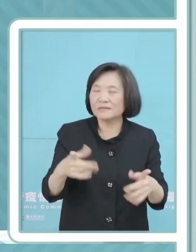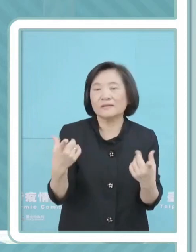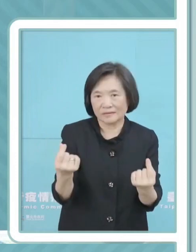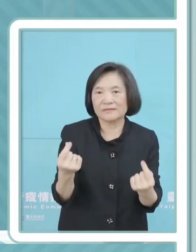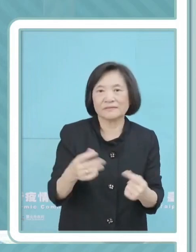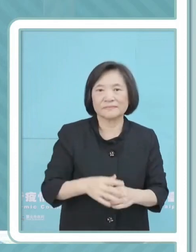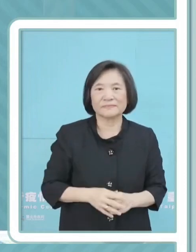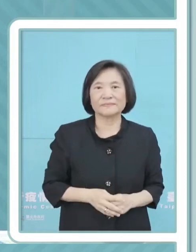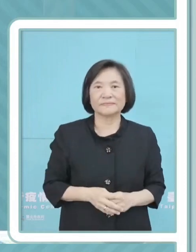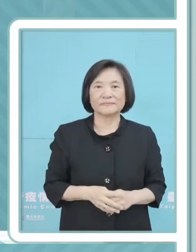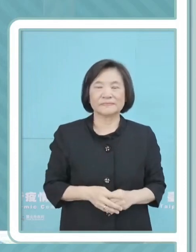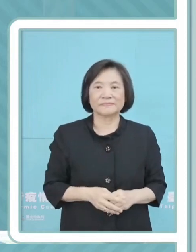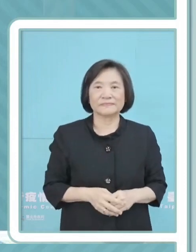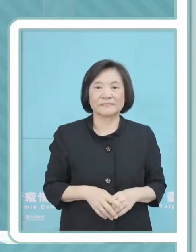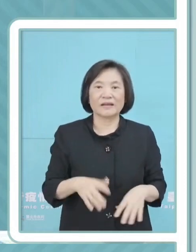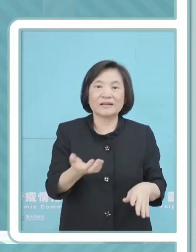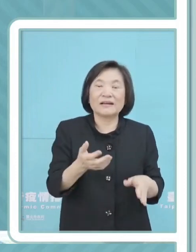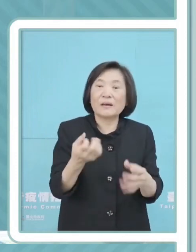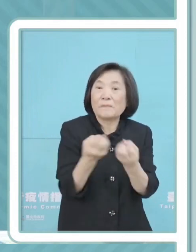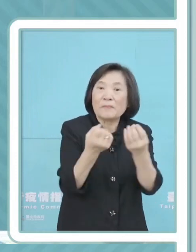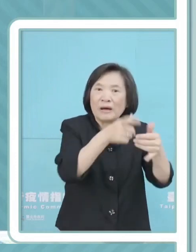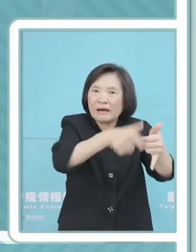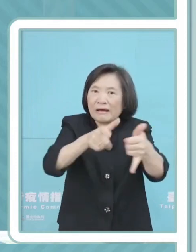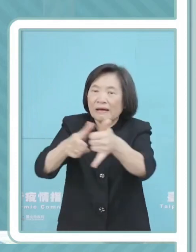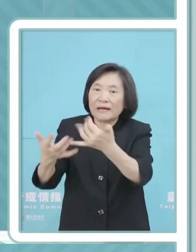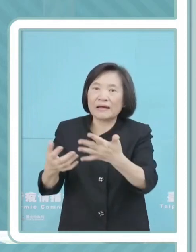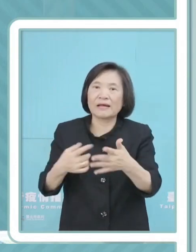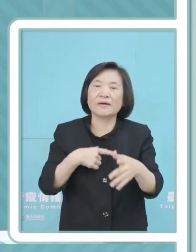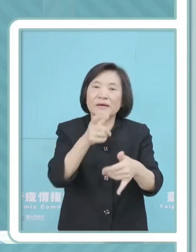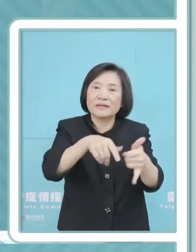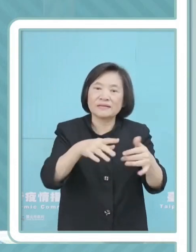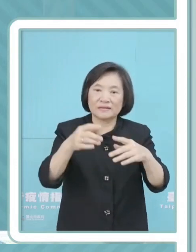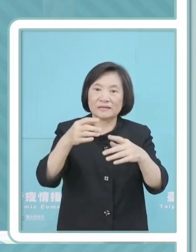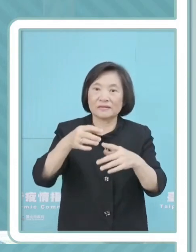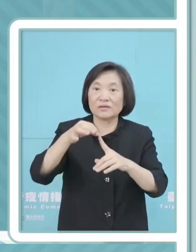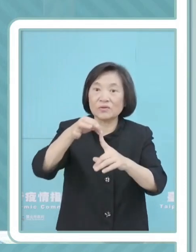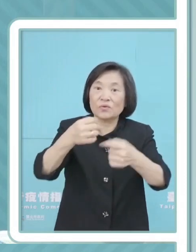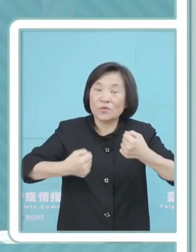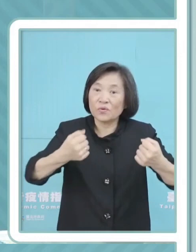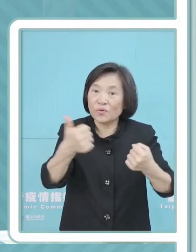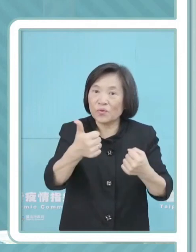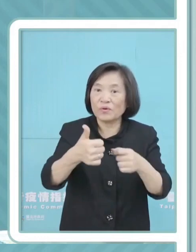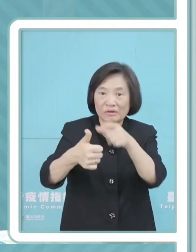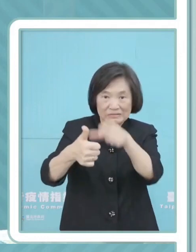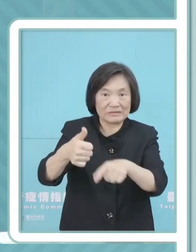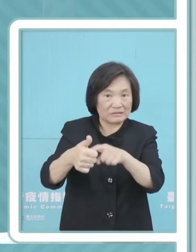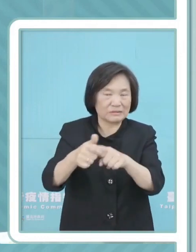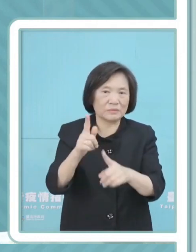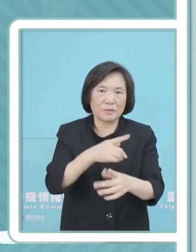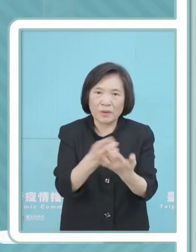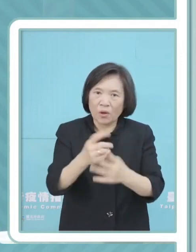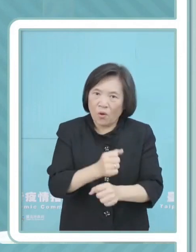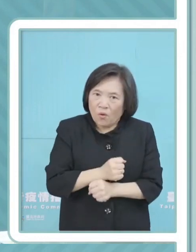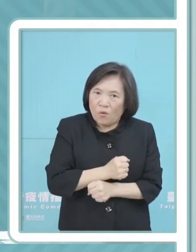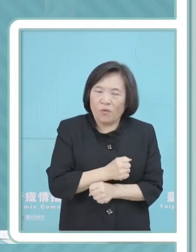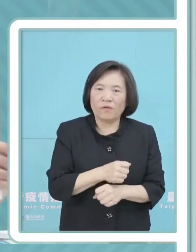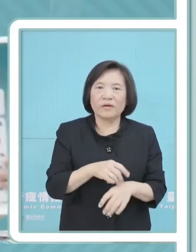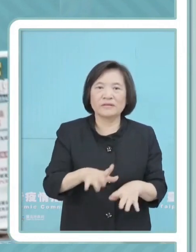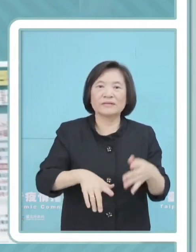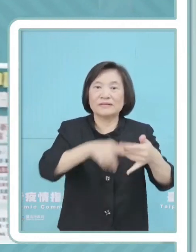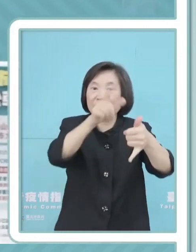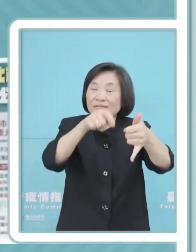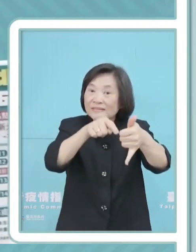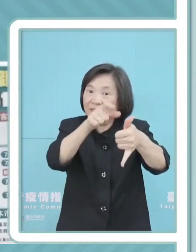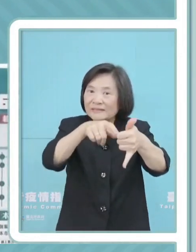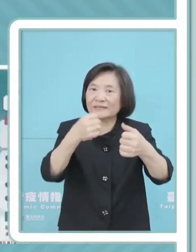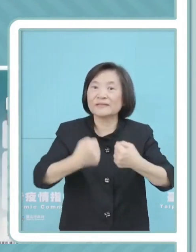原则。那这几个案例，我说明一下，是这个公车司机的部分，大家比较关心。这个公车司机